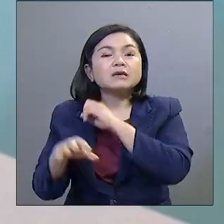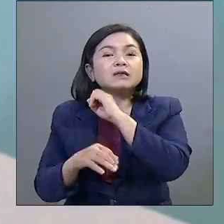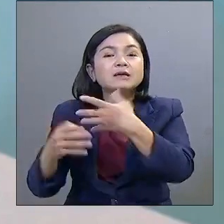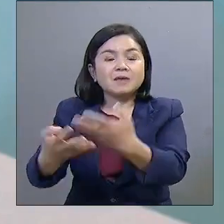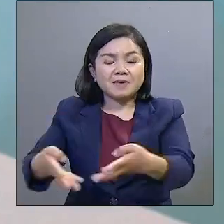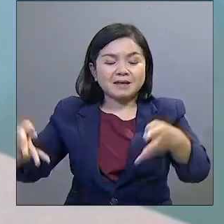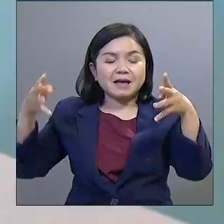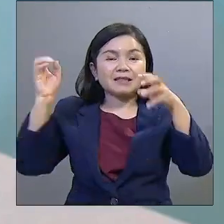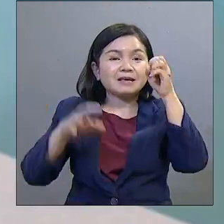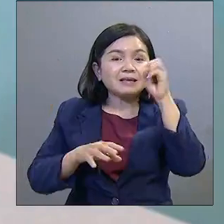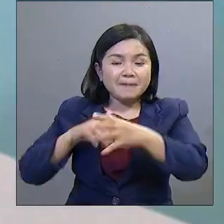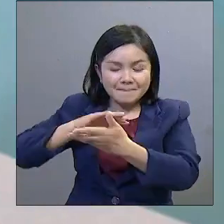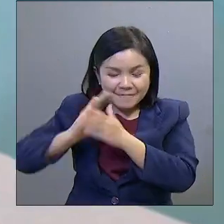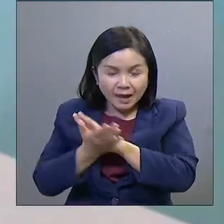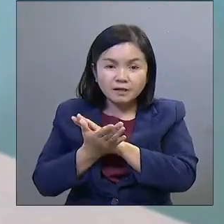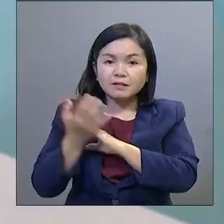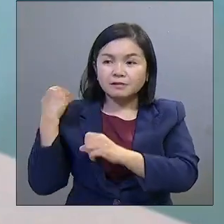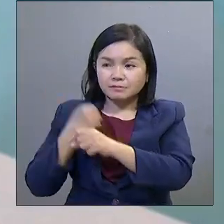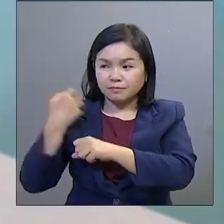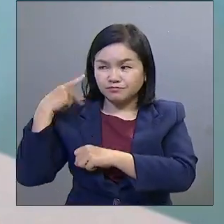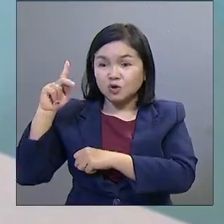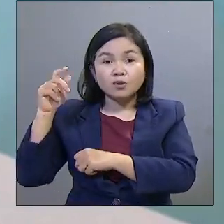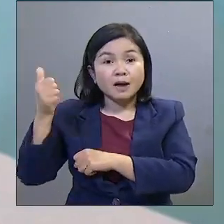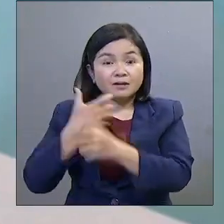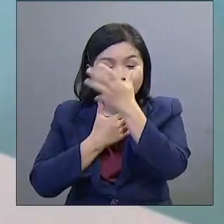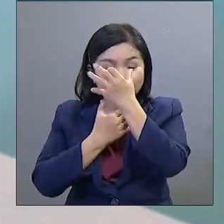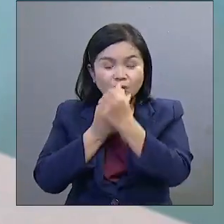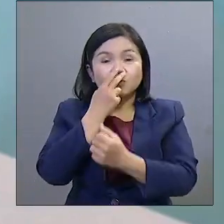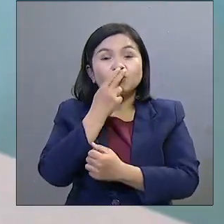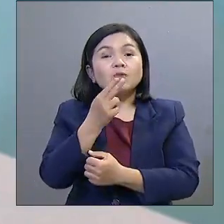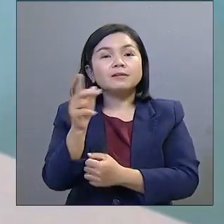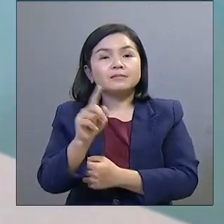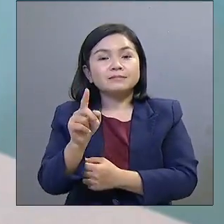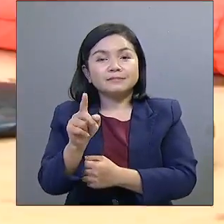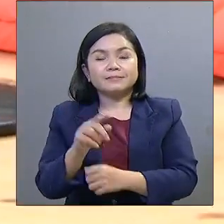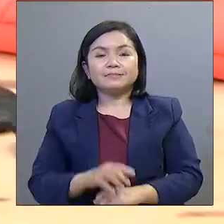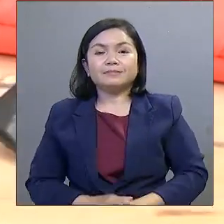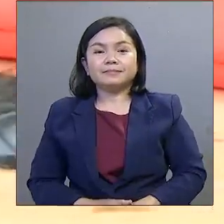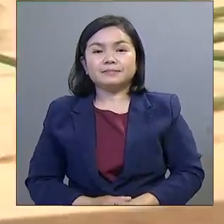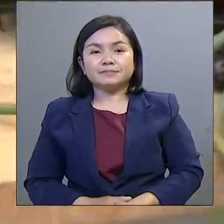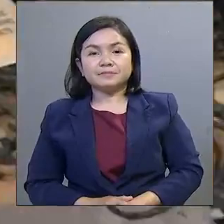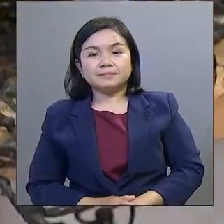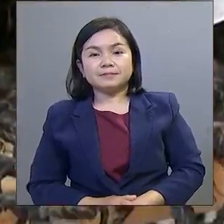ะให้กลายมาเป็นของที่มีค่าน่าสนใจจะทำได้อย่างไรไปดูได้จากสกู๊ปชิ้นนี้เลยค่ะ